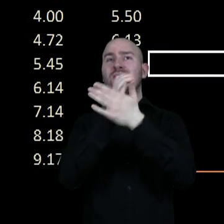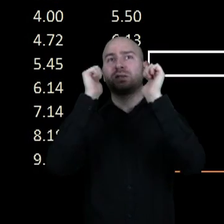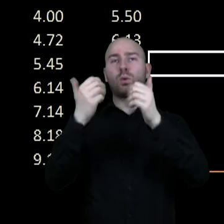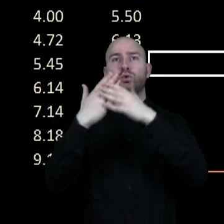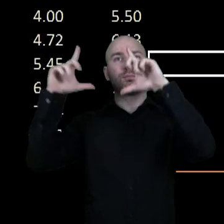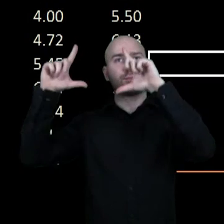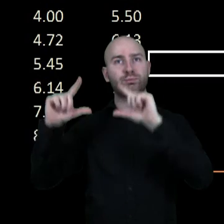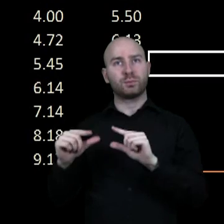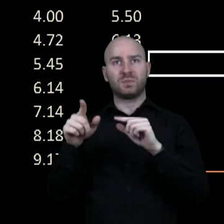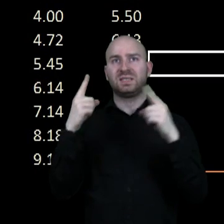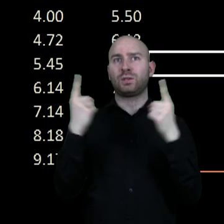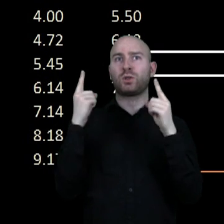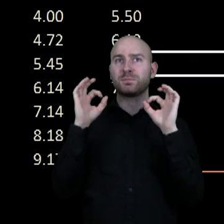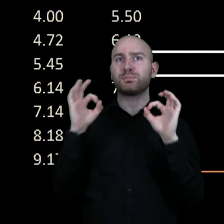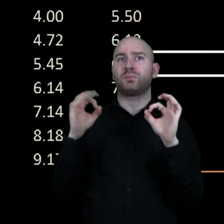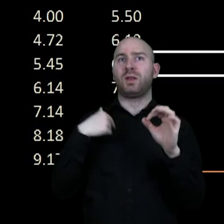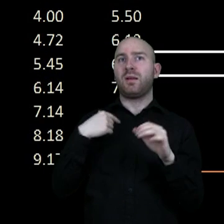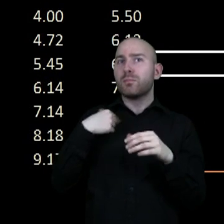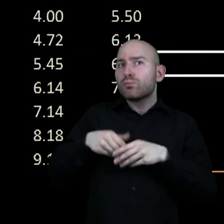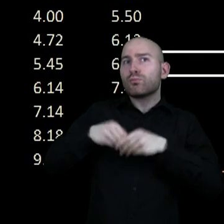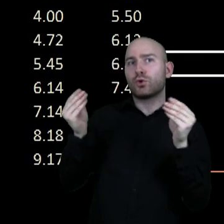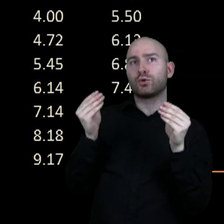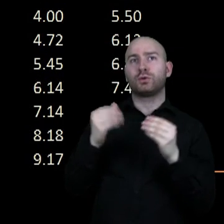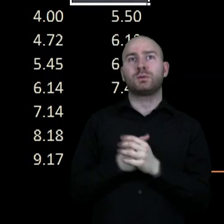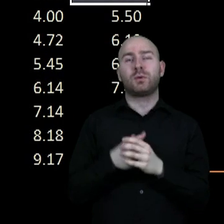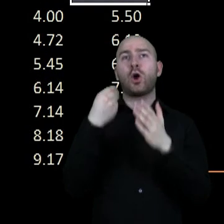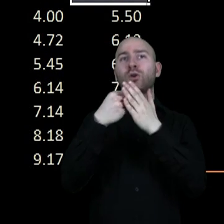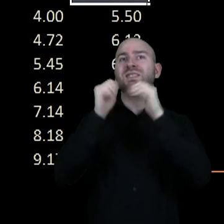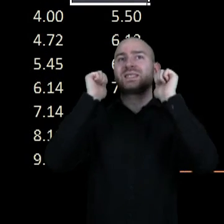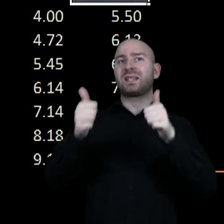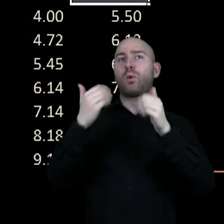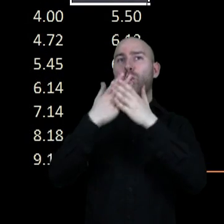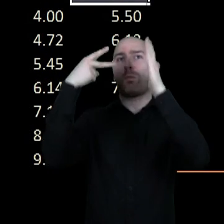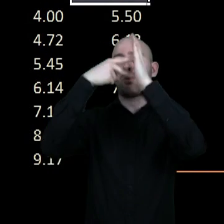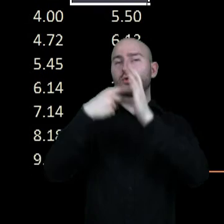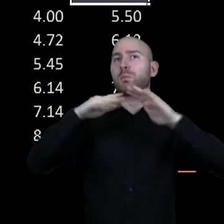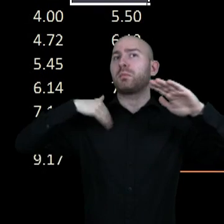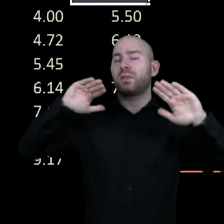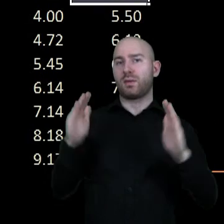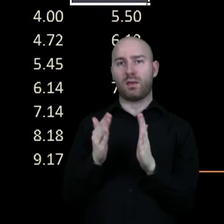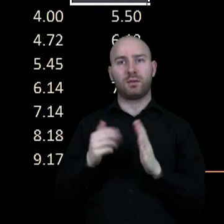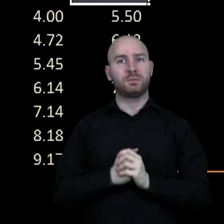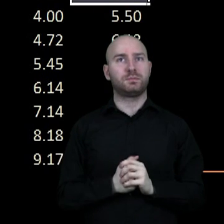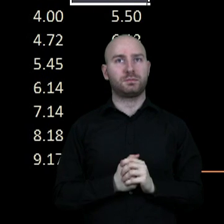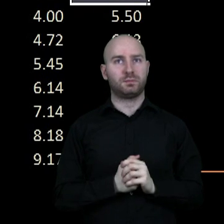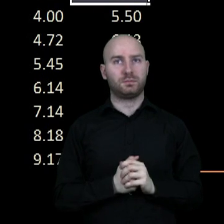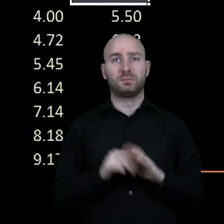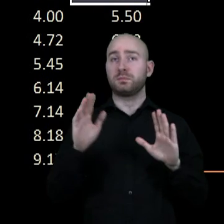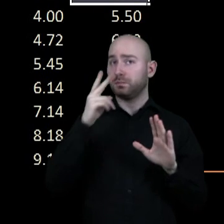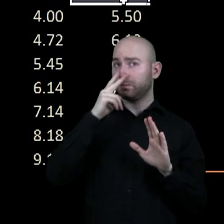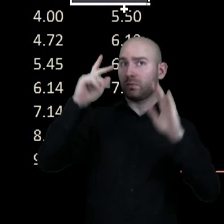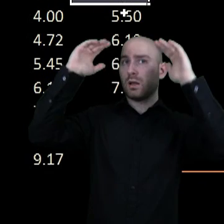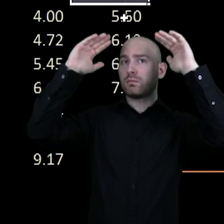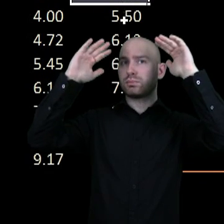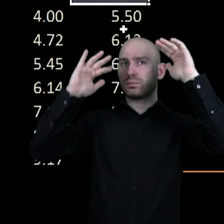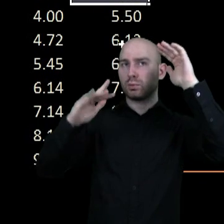stałe zmaleją. To sytuacja najbardziej korzystna, na co wskazują niskie koszty całkowite. Potem znów zaczyna